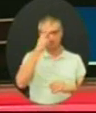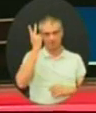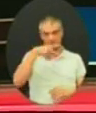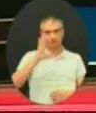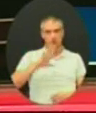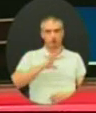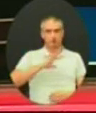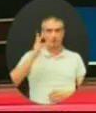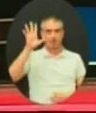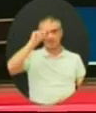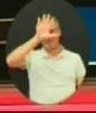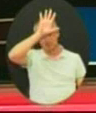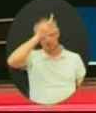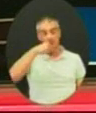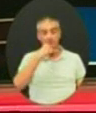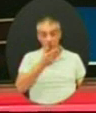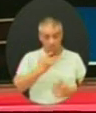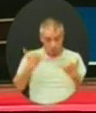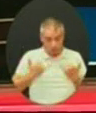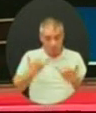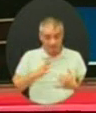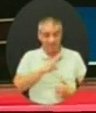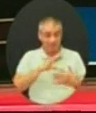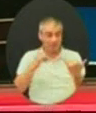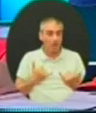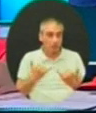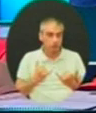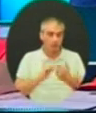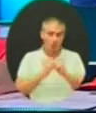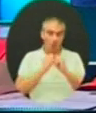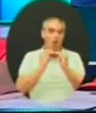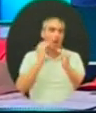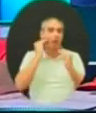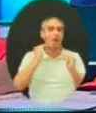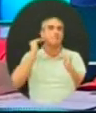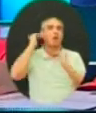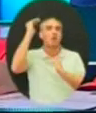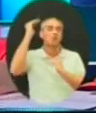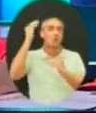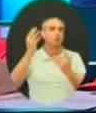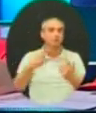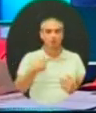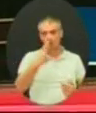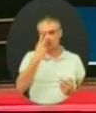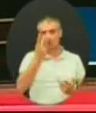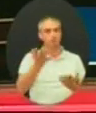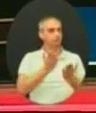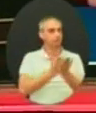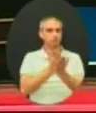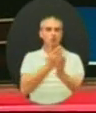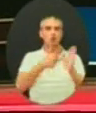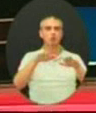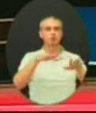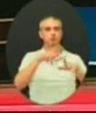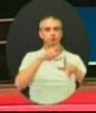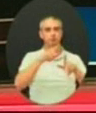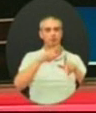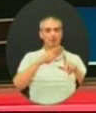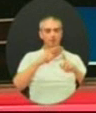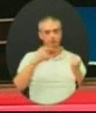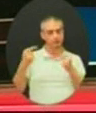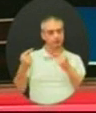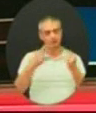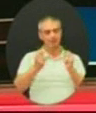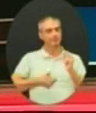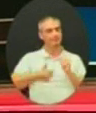האיראנית. אבל יש מחלוקת, האם זה מיידי, האם זה ברמה כל כך גבוהה וכדומה. וכאן אנחנו רואים קבוע את ראש הממשלה מתעמת עם